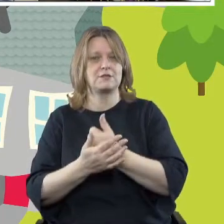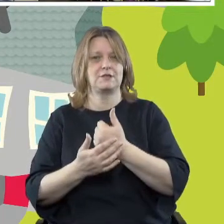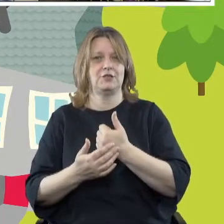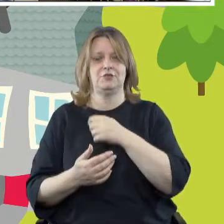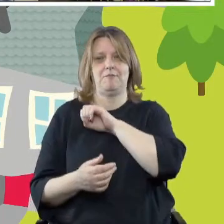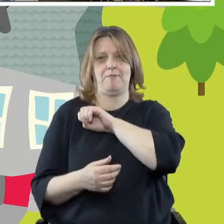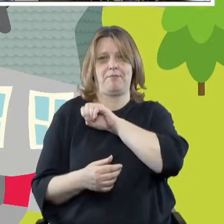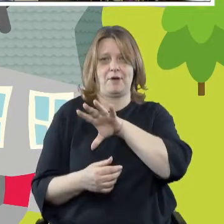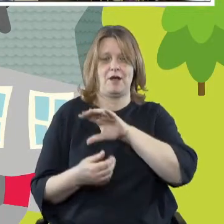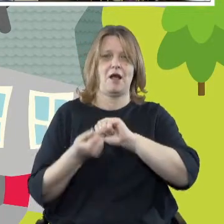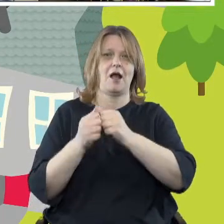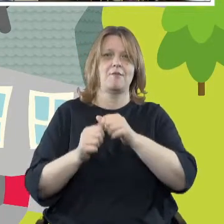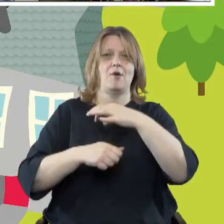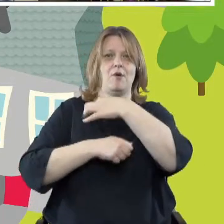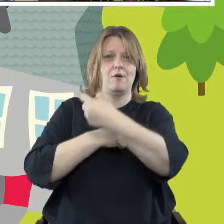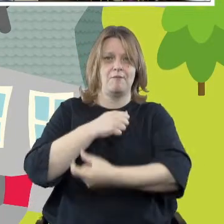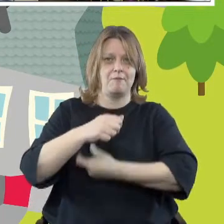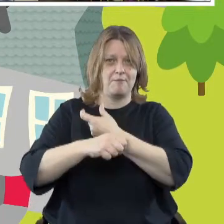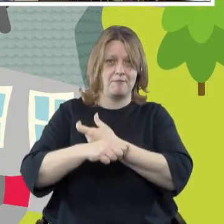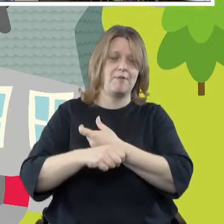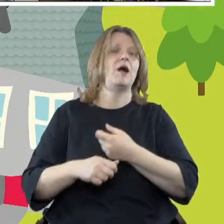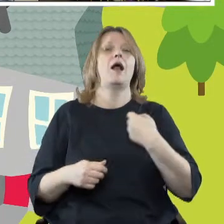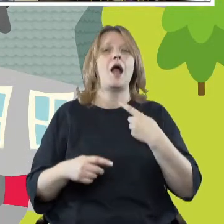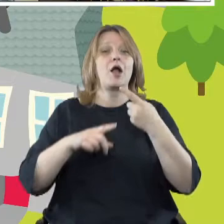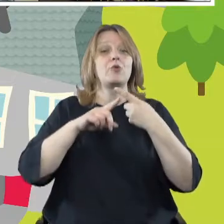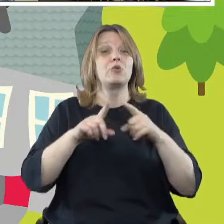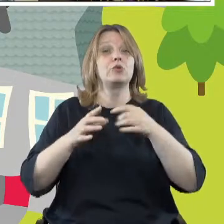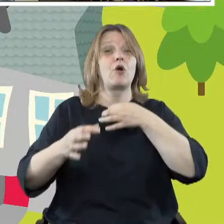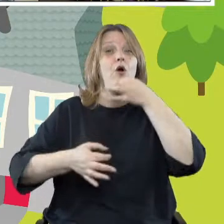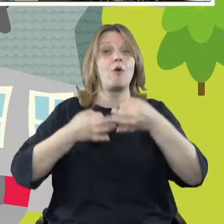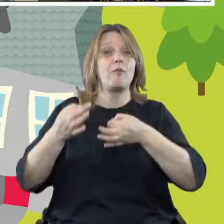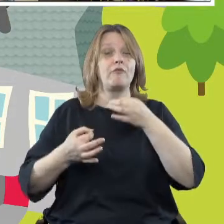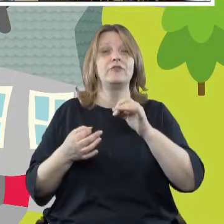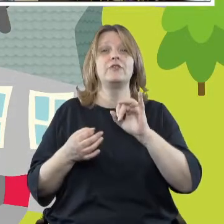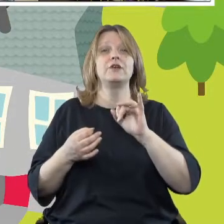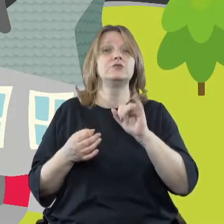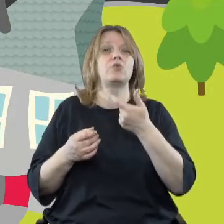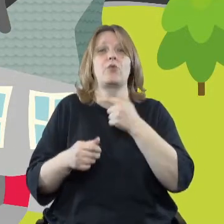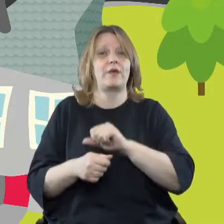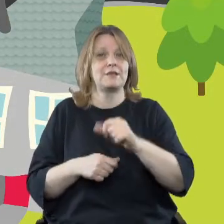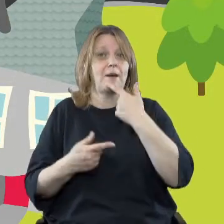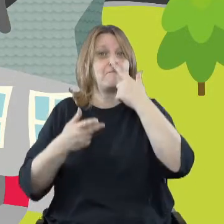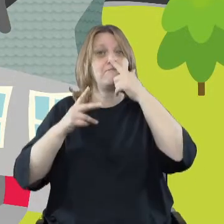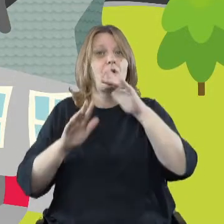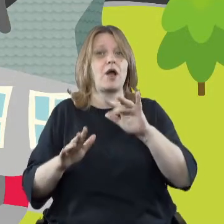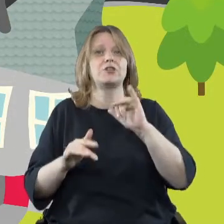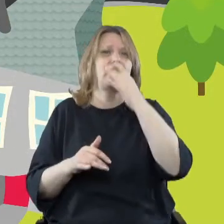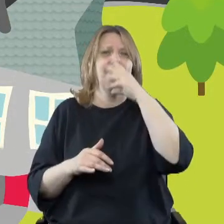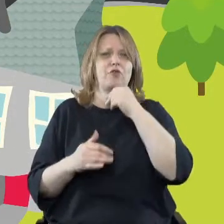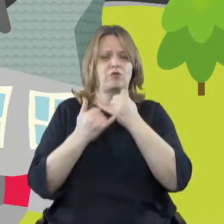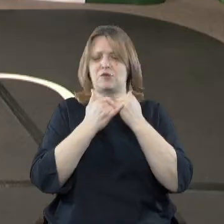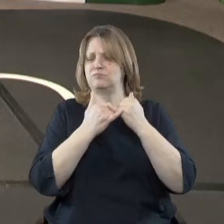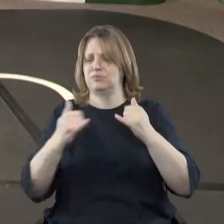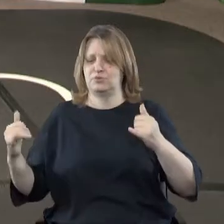używać. I o tym wam powie krótko pan inspektor, jakie mamy elementy odblaskowe. Tak jest, ja wam może pokażę, jakie mogą być elementy